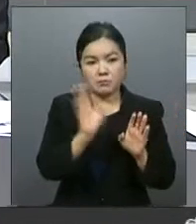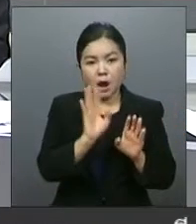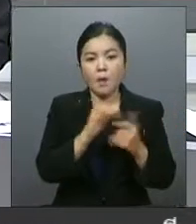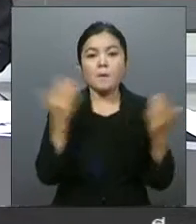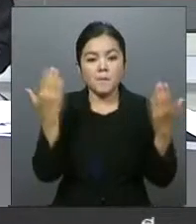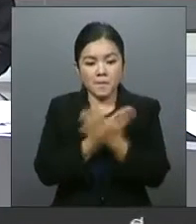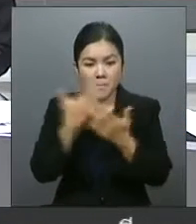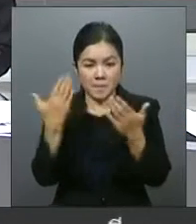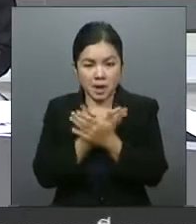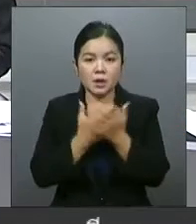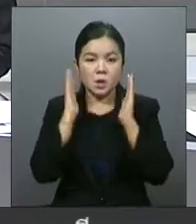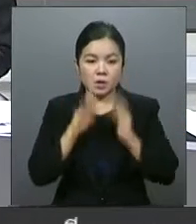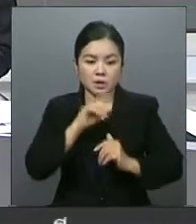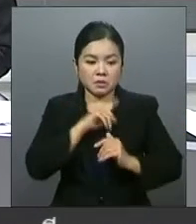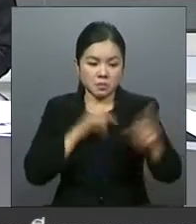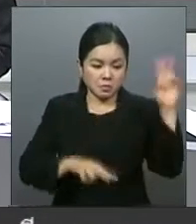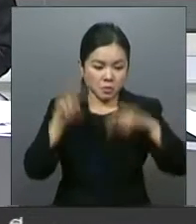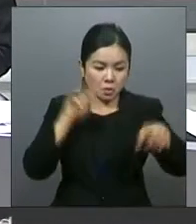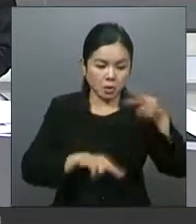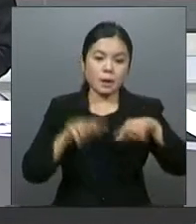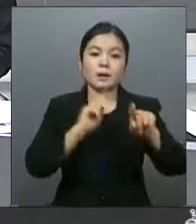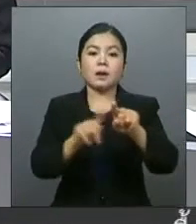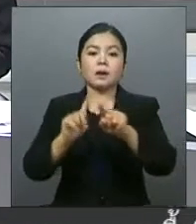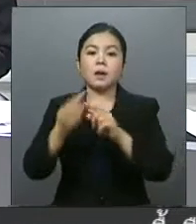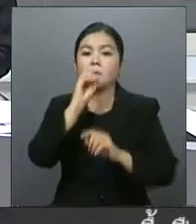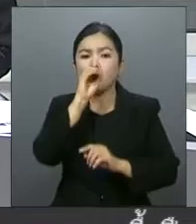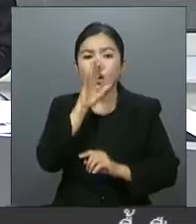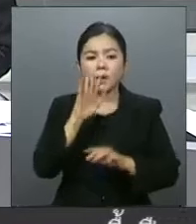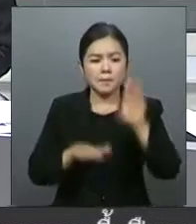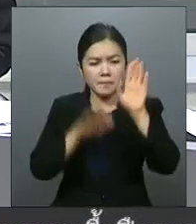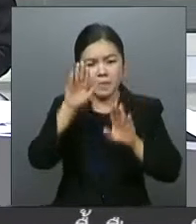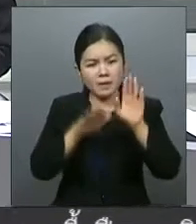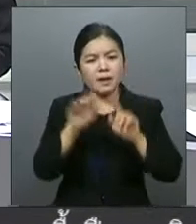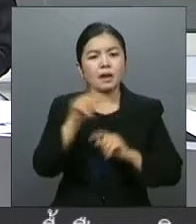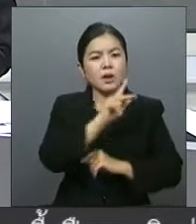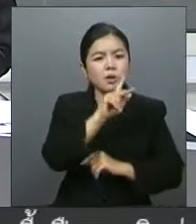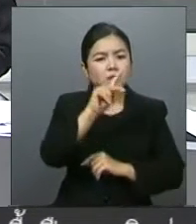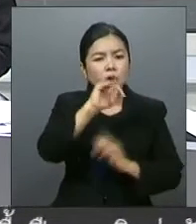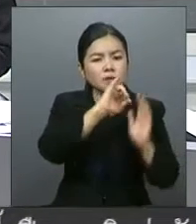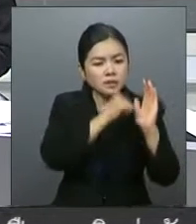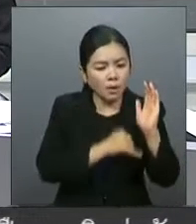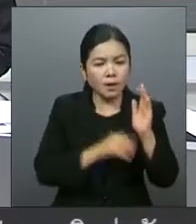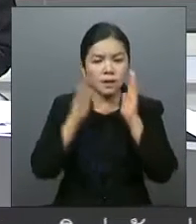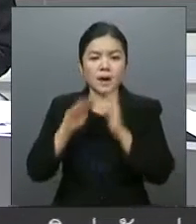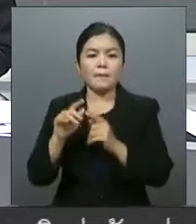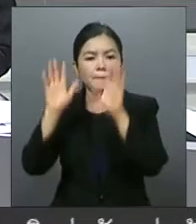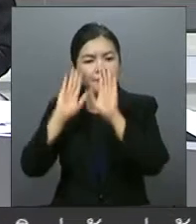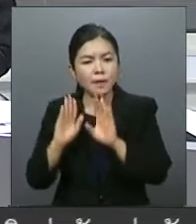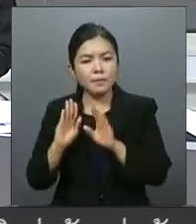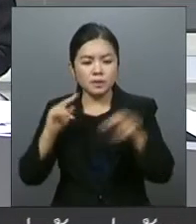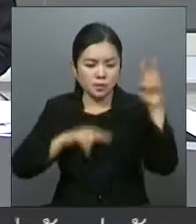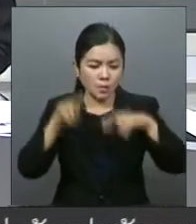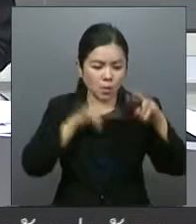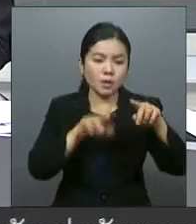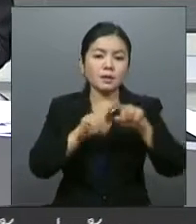สั่งตั้งคณะทำงานรวบรวมแล้วก็เปรียบเทียบข้อดีข้อเสียระหว่างกกต.จังหวัดกับผู้ตรวจการเลือกตั้งก่อนที่จะส่งเอกสารข้อเ